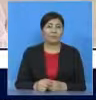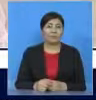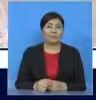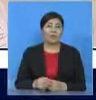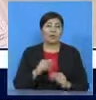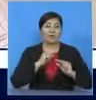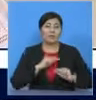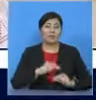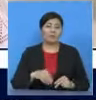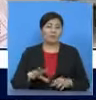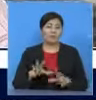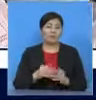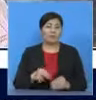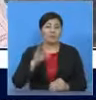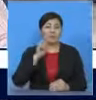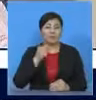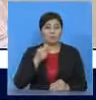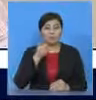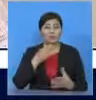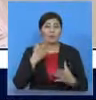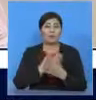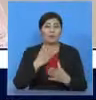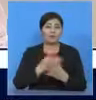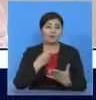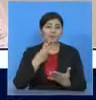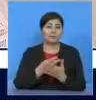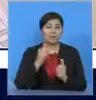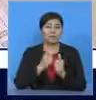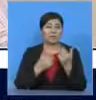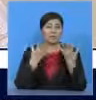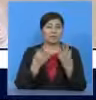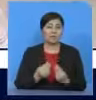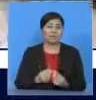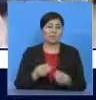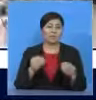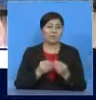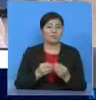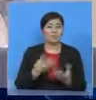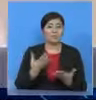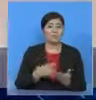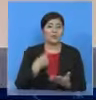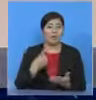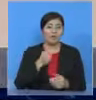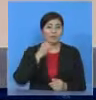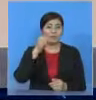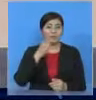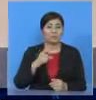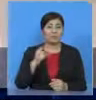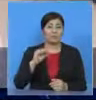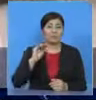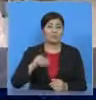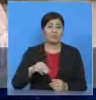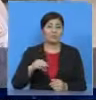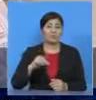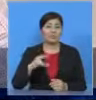Я работаю вместе с супругом, помогаю ему. Ввиду того, что не каждый день выходим, где-то 10 раз, в месяц получаю порядка 100 тысяч